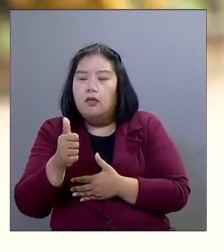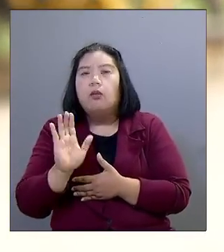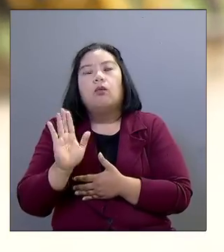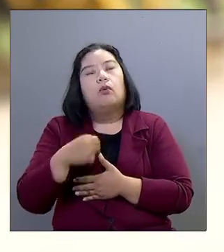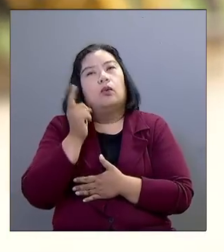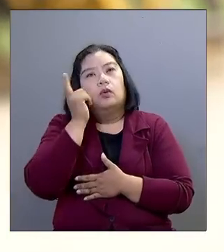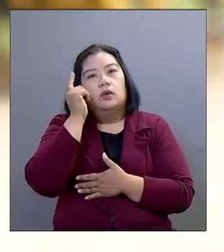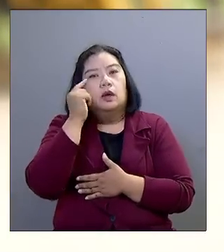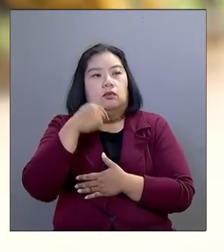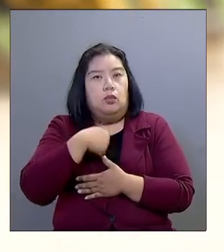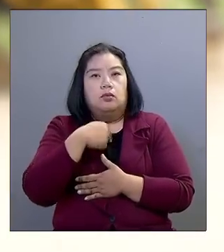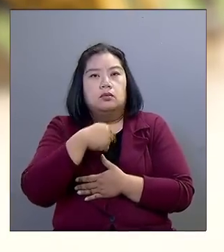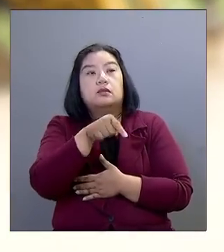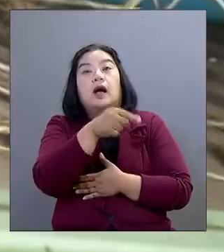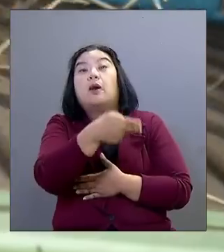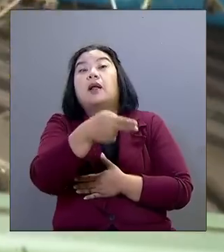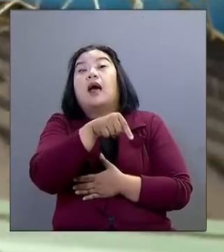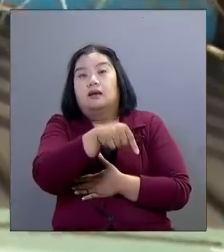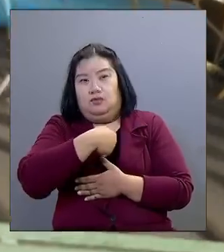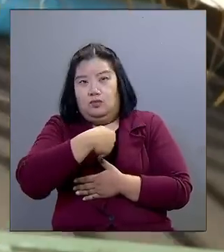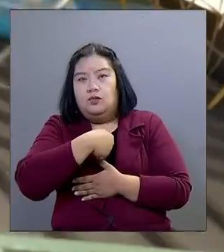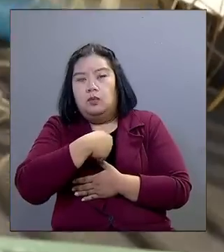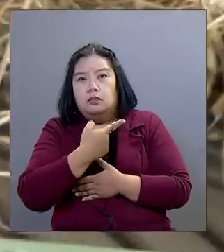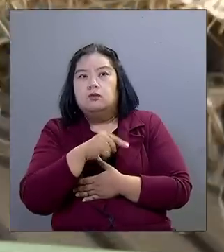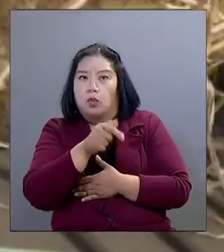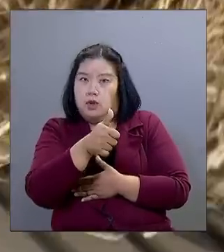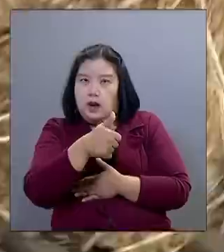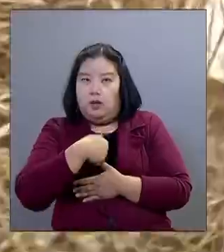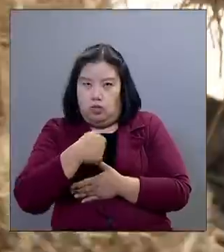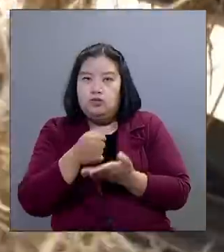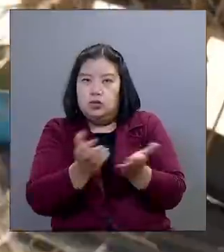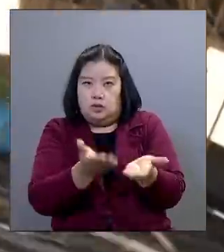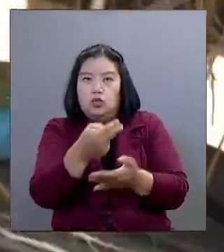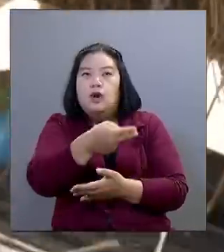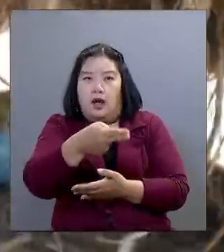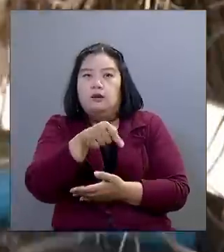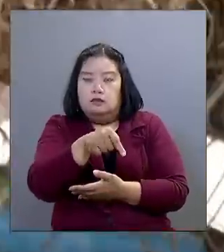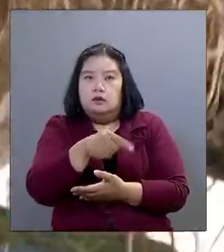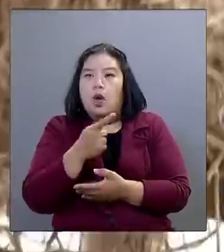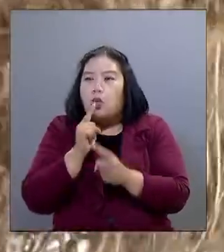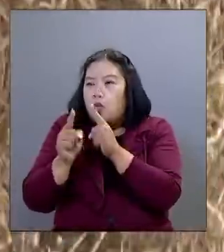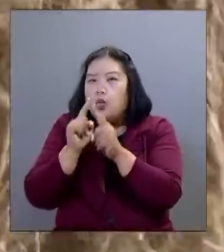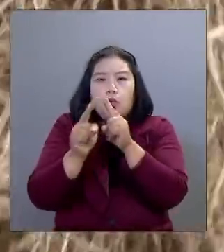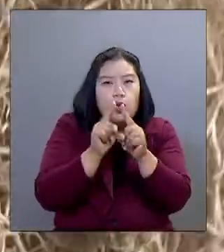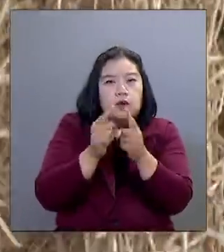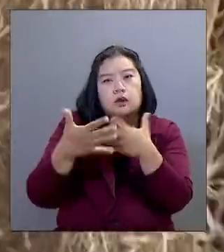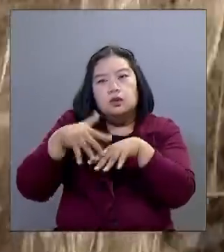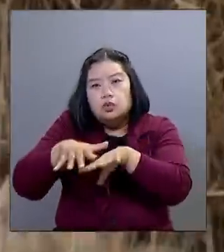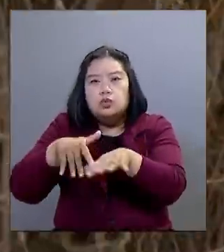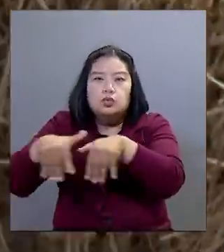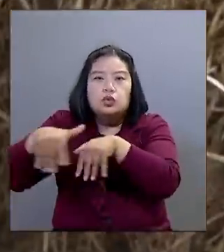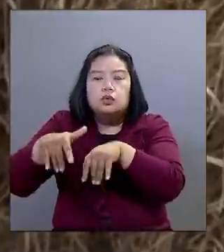ที่เป็นญาติเนาะเป็นหลานสาวแท้ๆเนี่ยว่ายินดีที่จะสนับสนุนแล้วก็พยายามติดต่อประสานงานเกี่ยวกับ